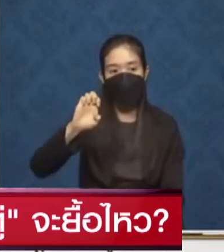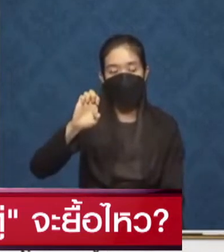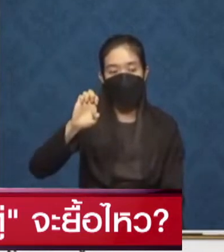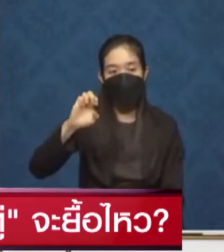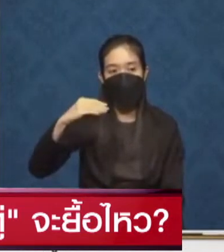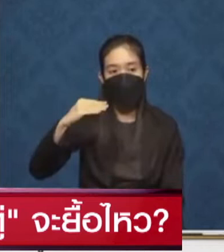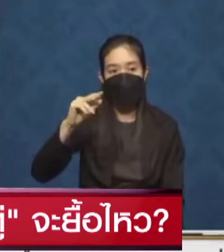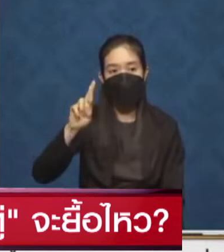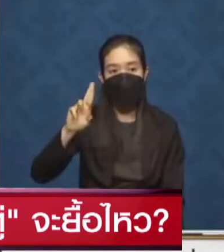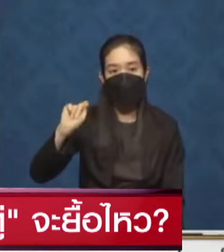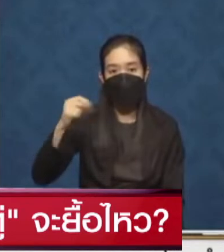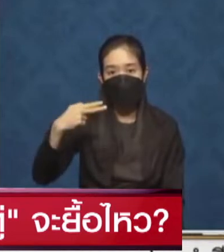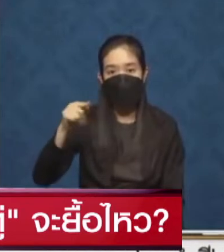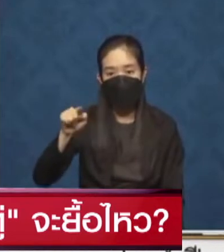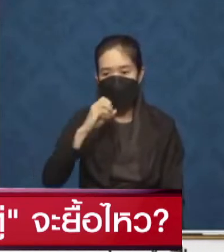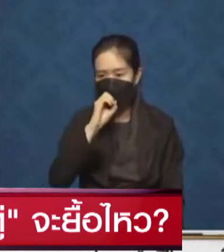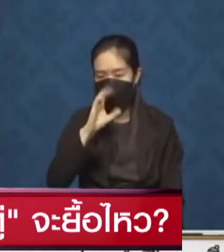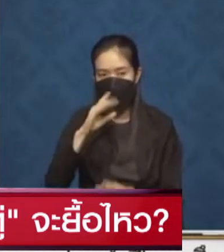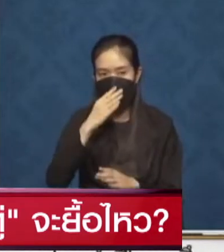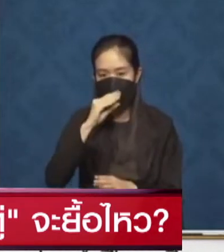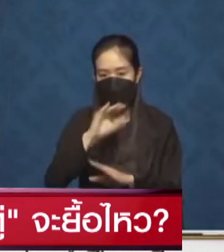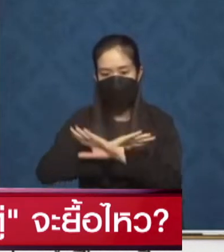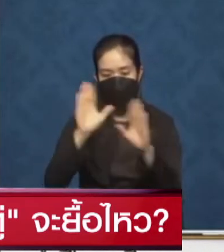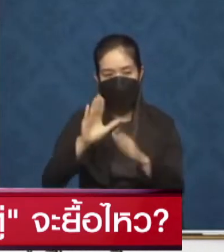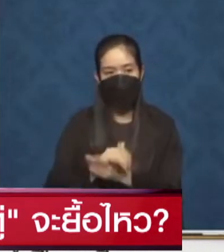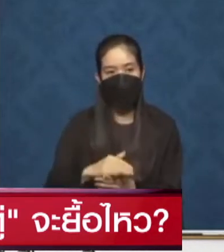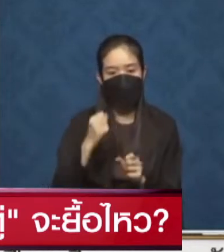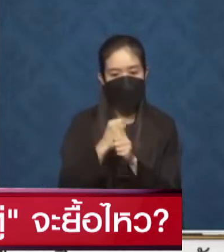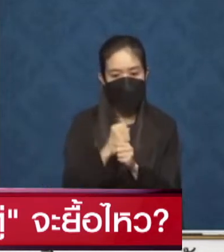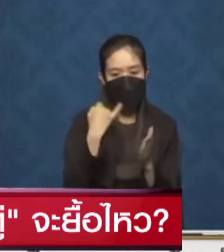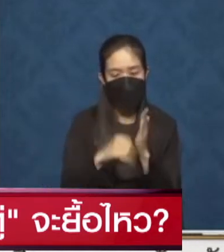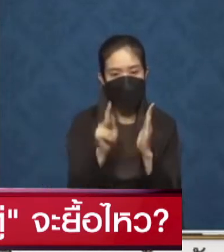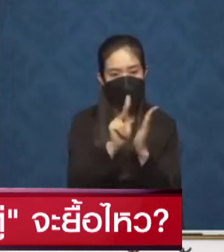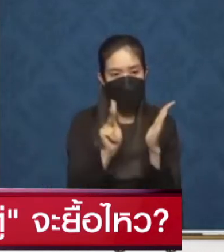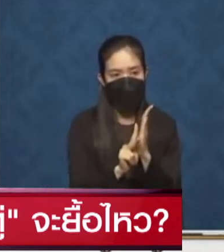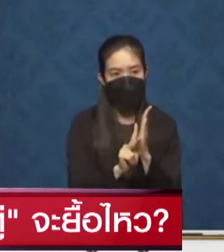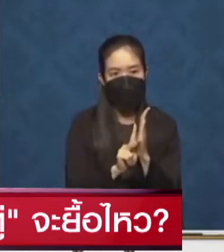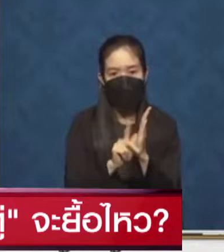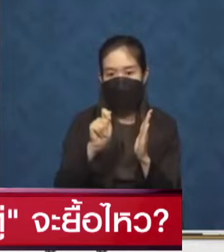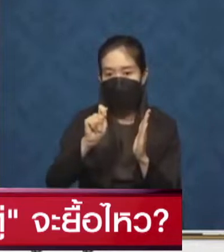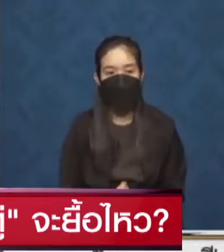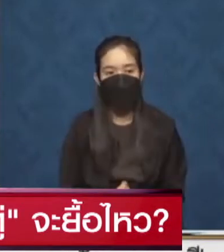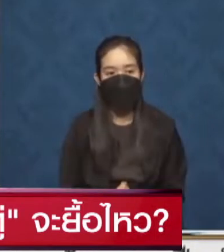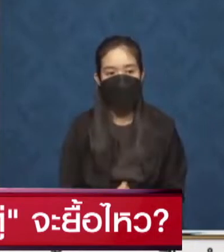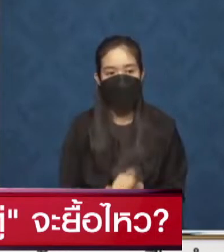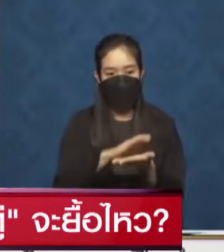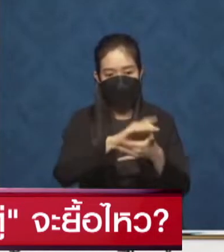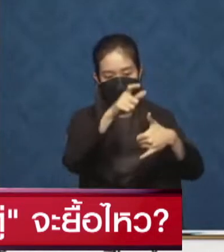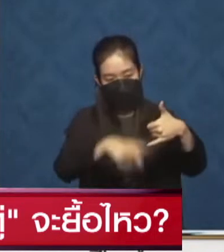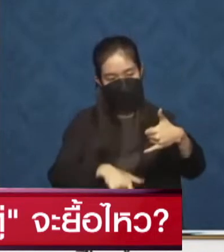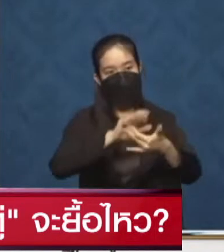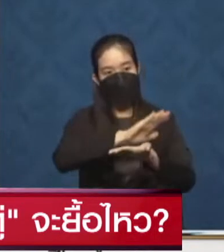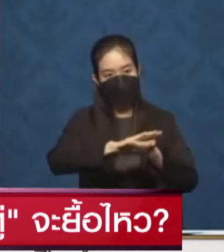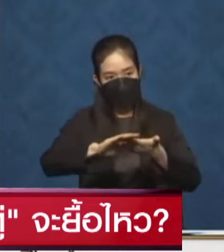วนกลับว่าขอนับองค์ประชุมเอาแบบมีมารยาทหน่อยในสภาอย่าจริยธรรมตกต่ำให้มากนักไปฟังเหตุการณ์ช่วง